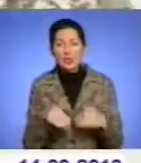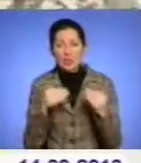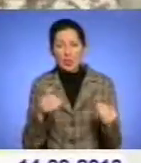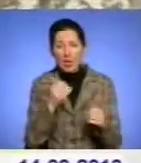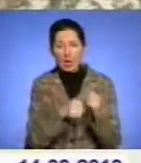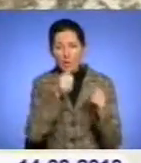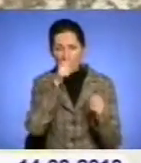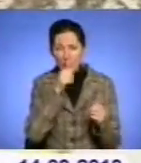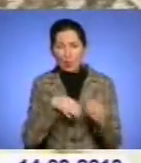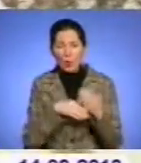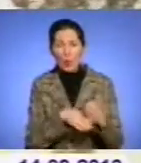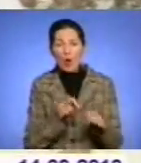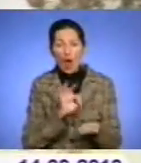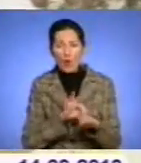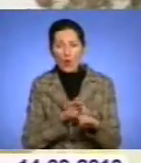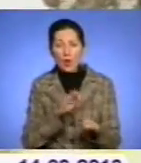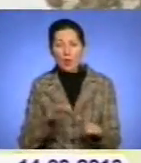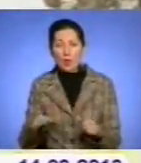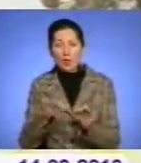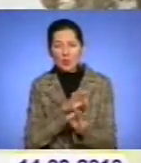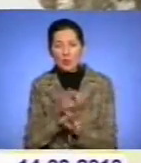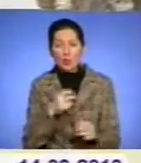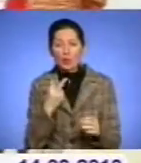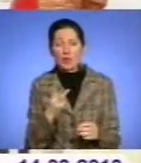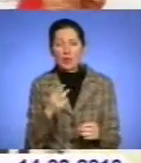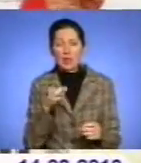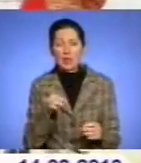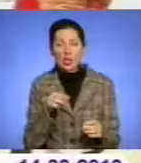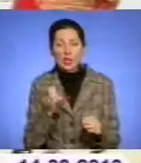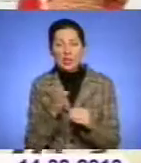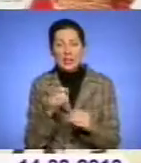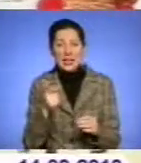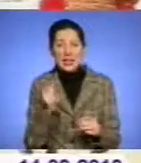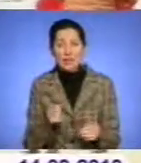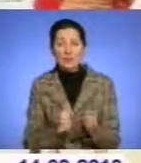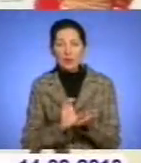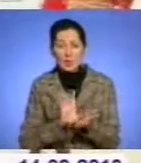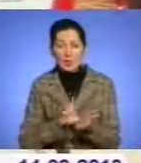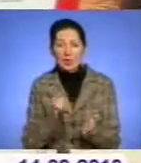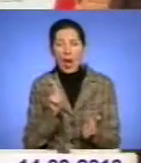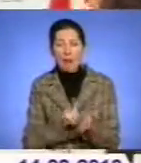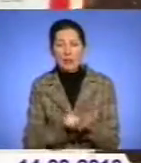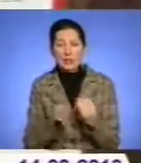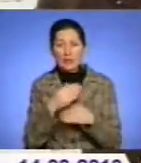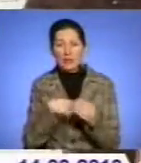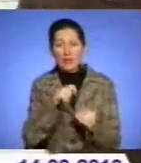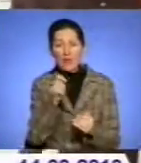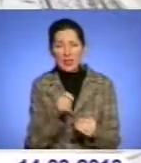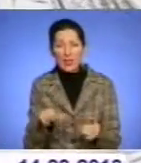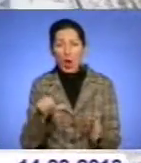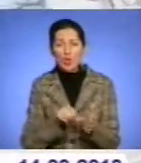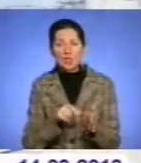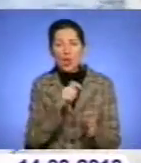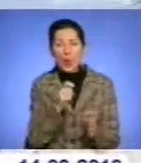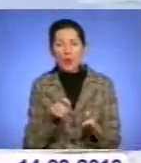до 3314 гривень. Зростуть мінімальні пенсії інвалідам війни та учасникам бойових дій, яким